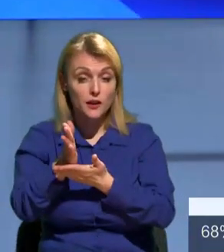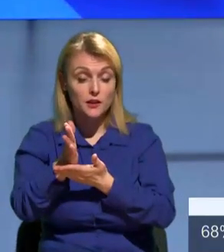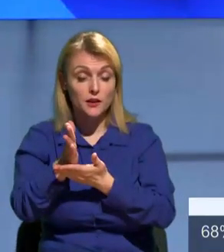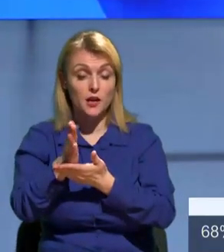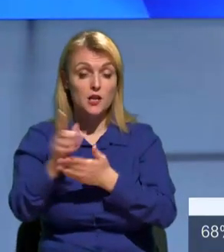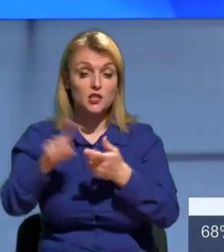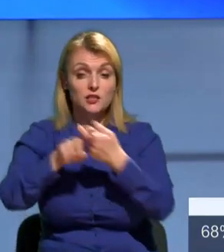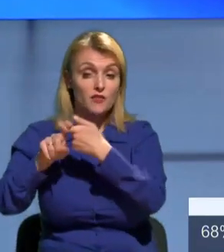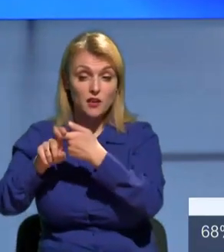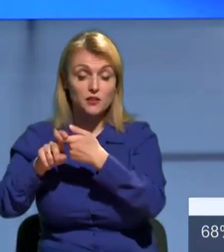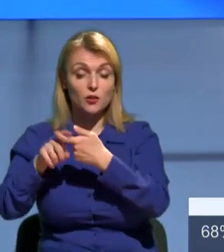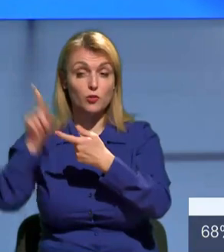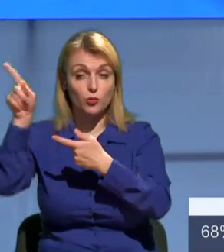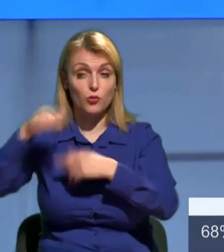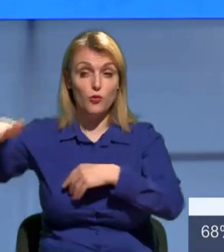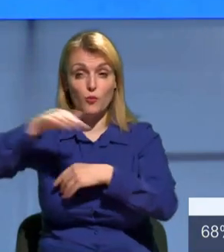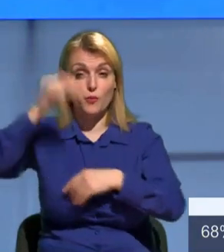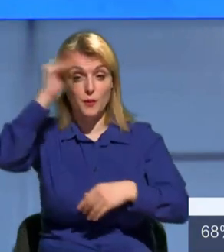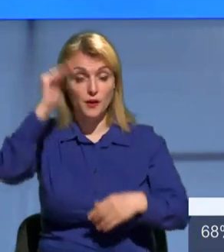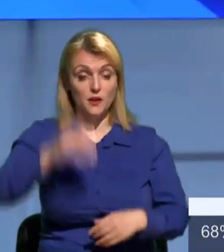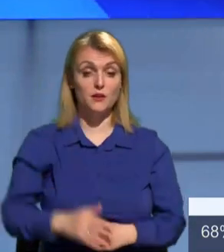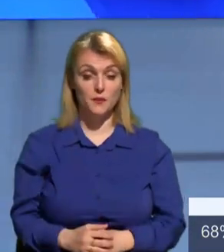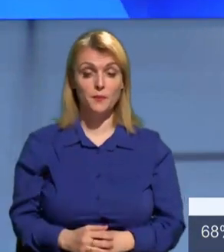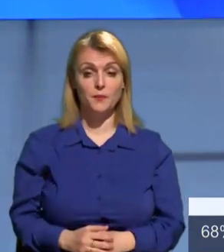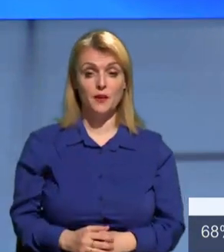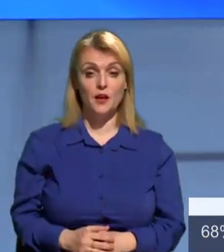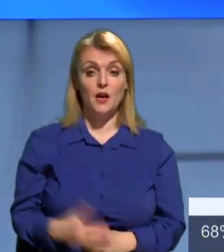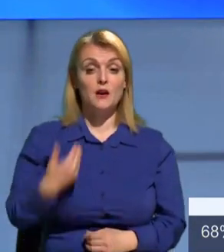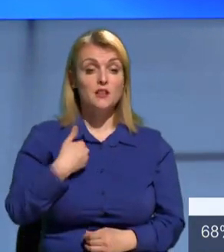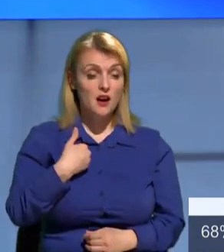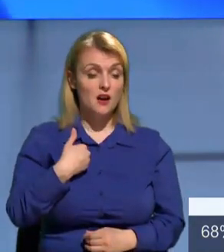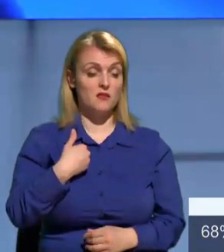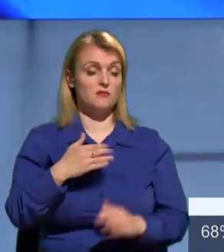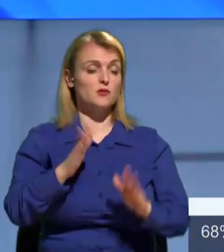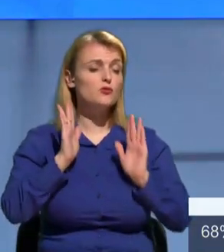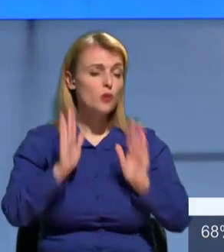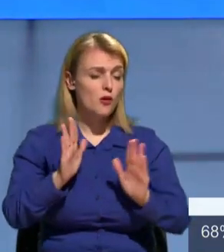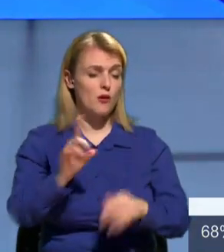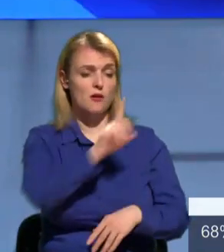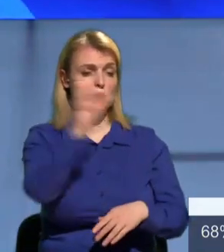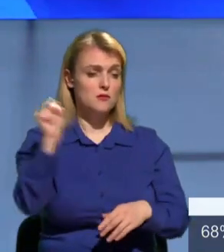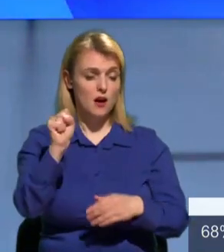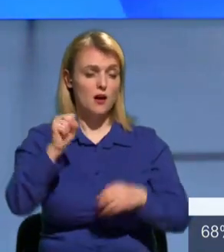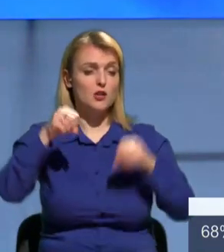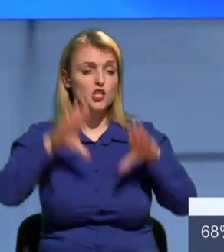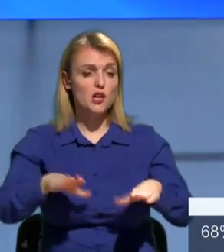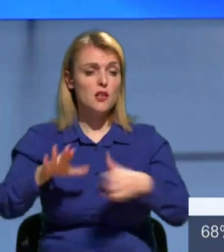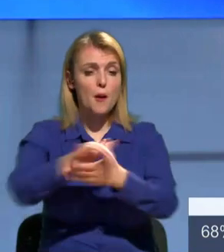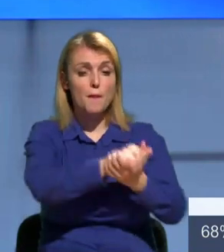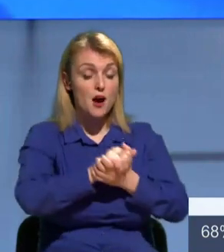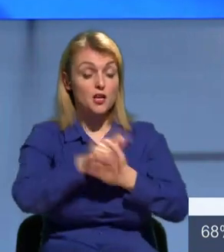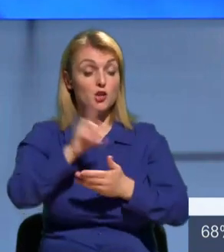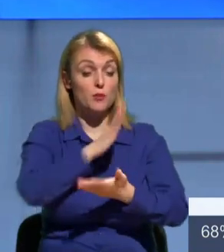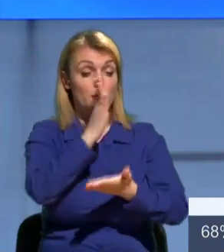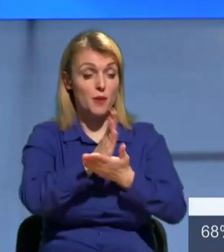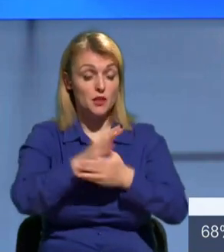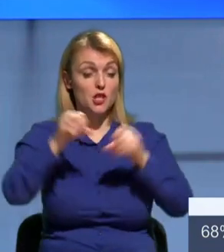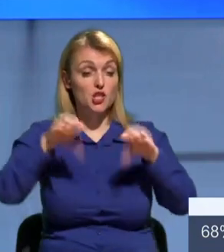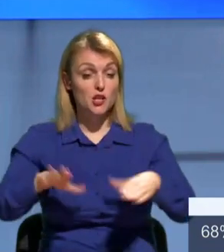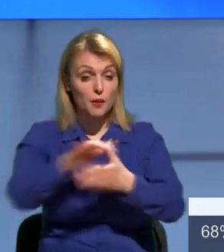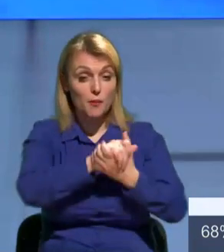Transnistria. Eu sunt adeptul unei soluții pașnice. Dar pentru a avea o soluție pașnică, inclusiv